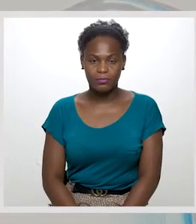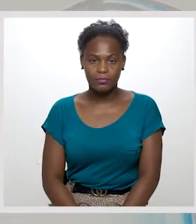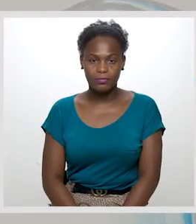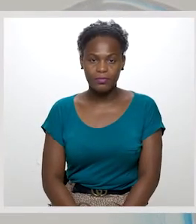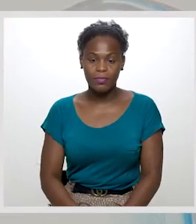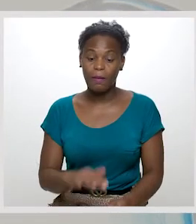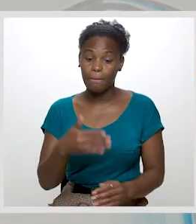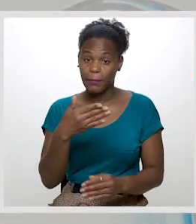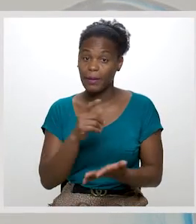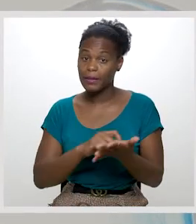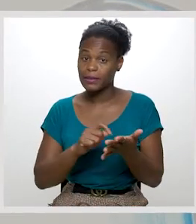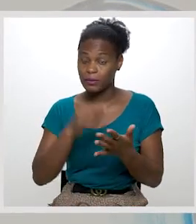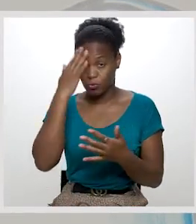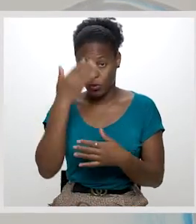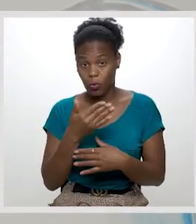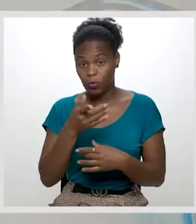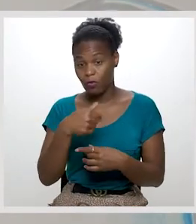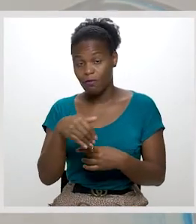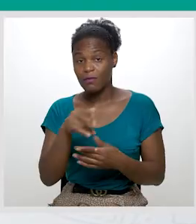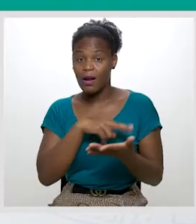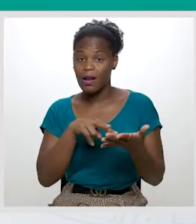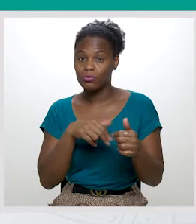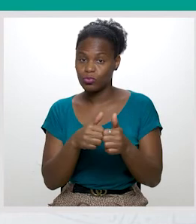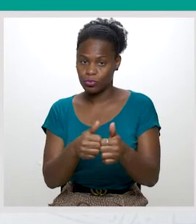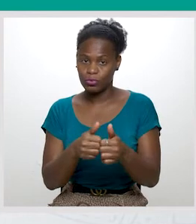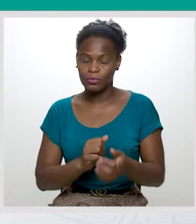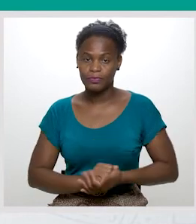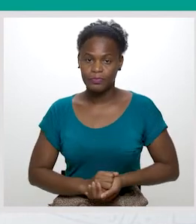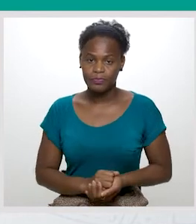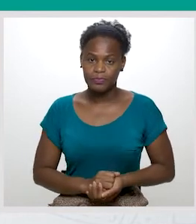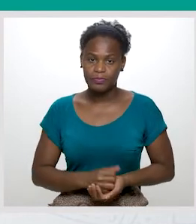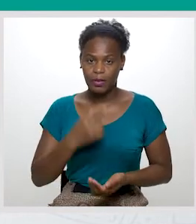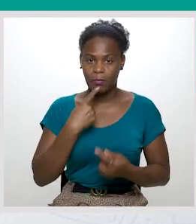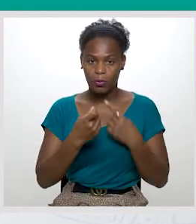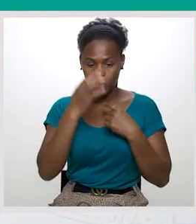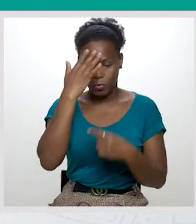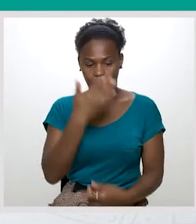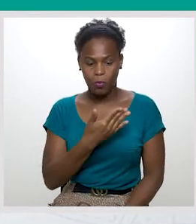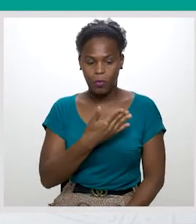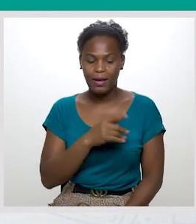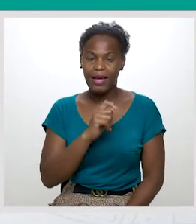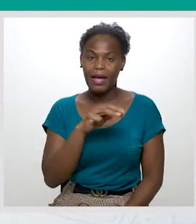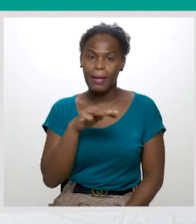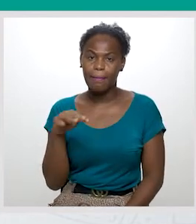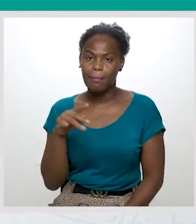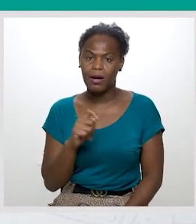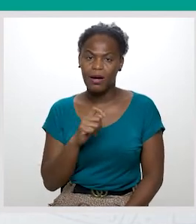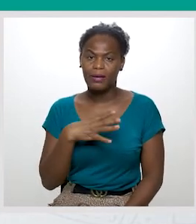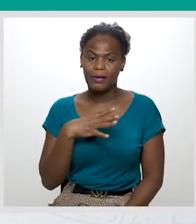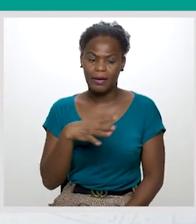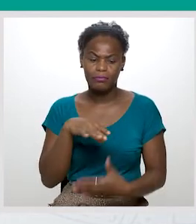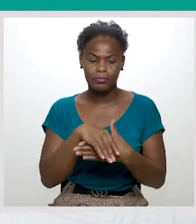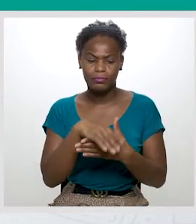Dans ce premier exercice, on va le lire ensemble. 1. Emma veut lire la lettre de son amie